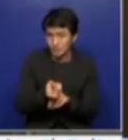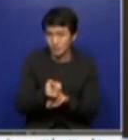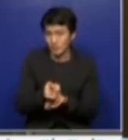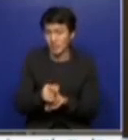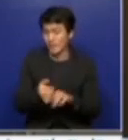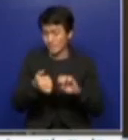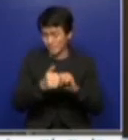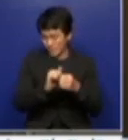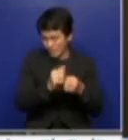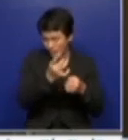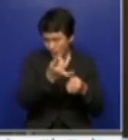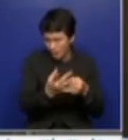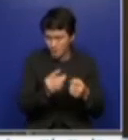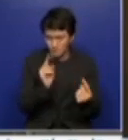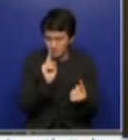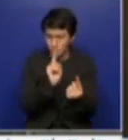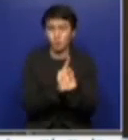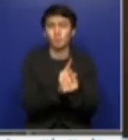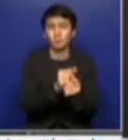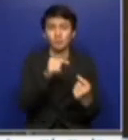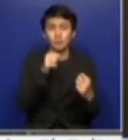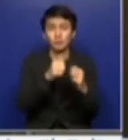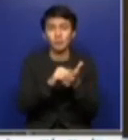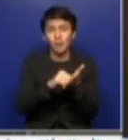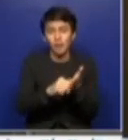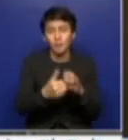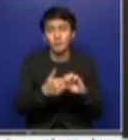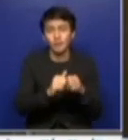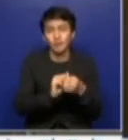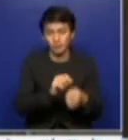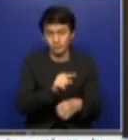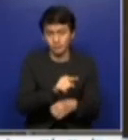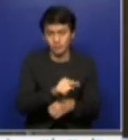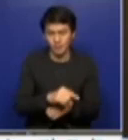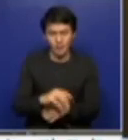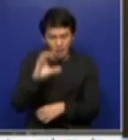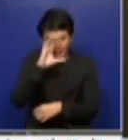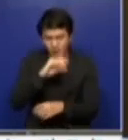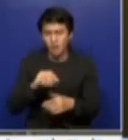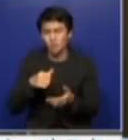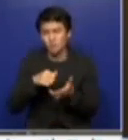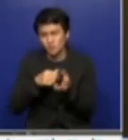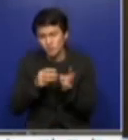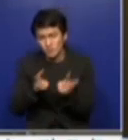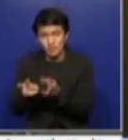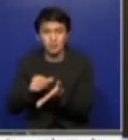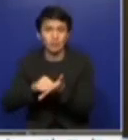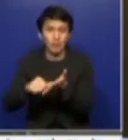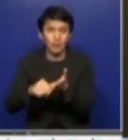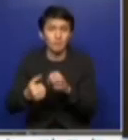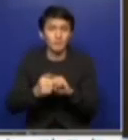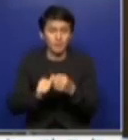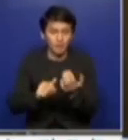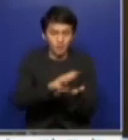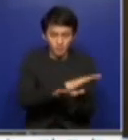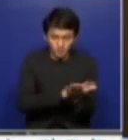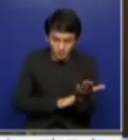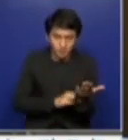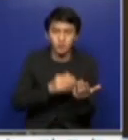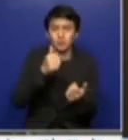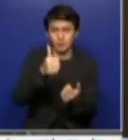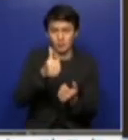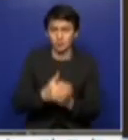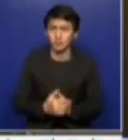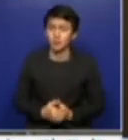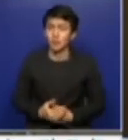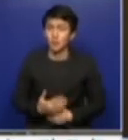าถึงจะหาทางออกให้กับบ้านเมืองได้กระผมเคยให้ความเห็นต่อสาธารณะ